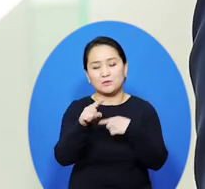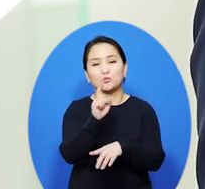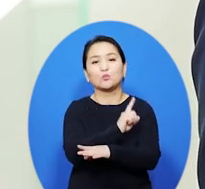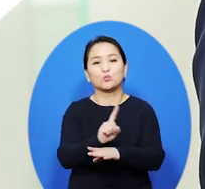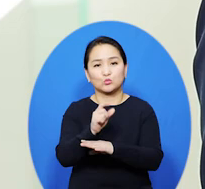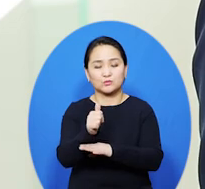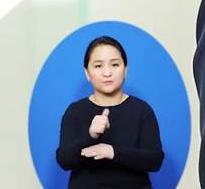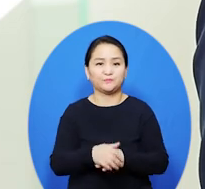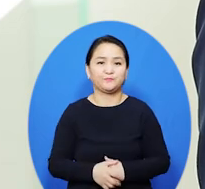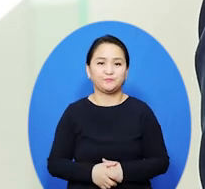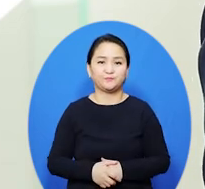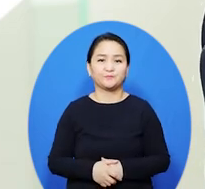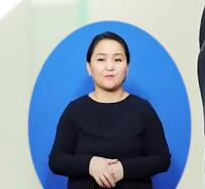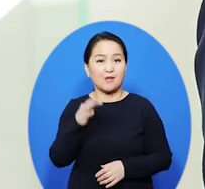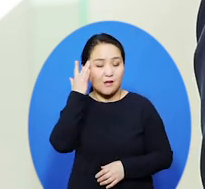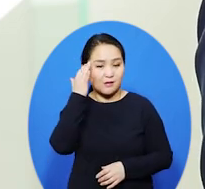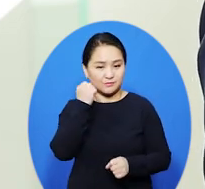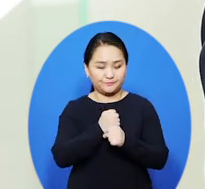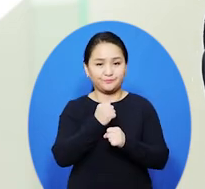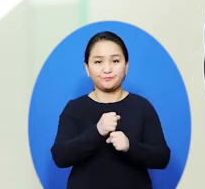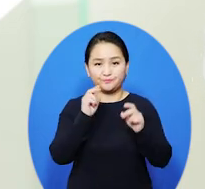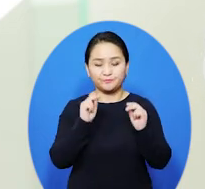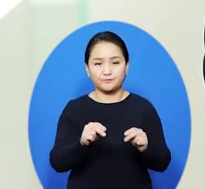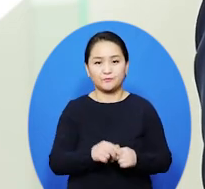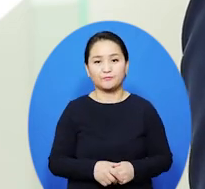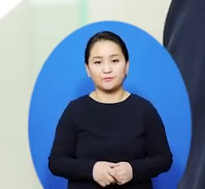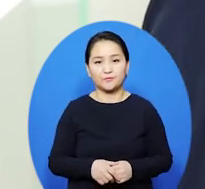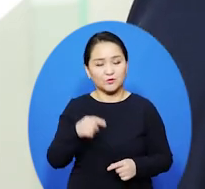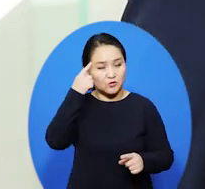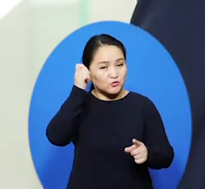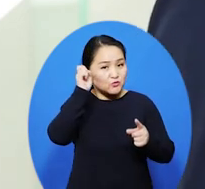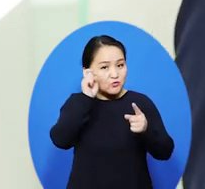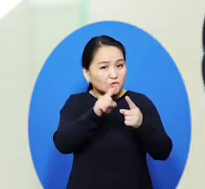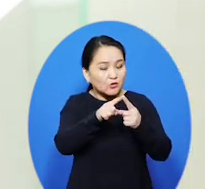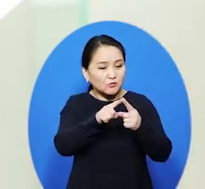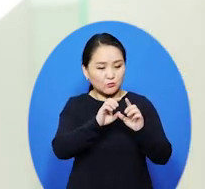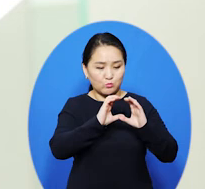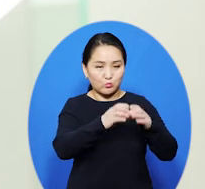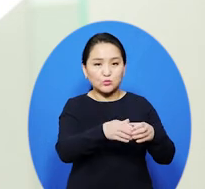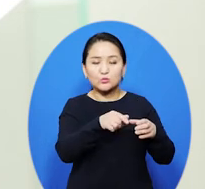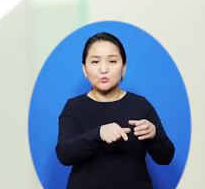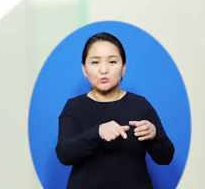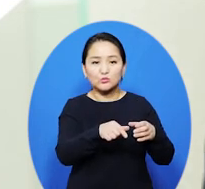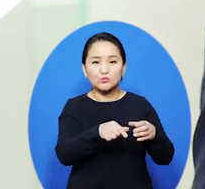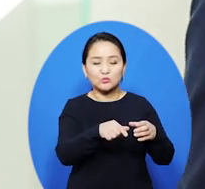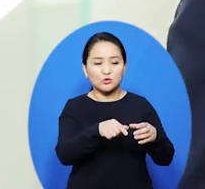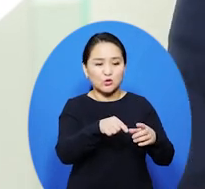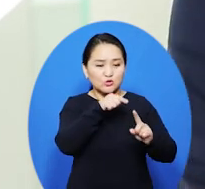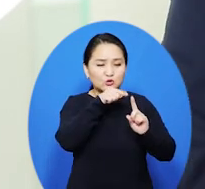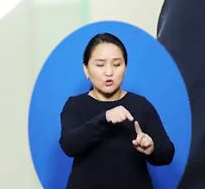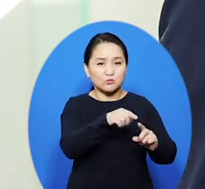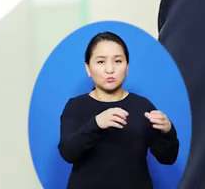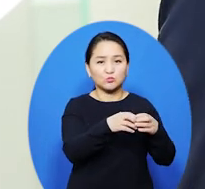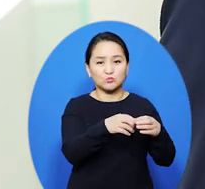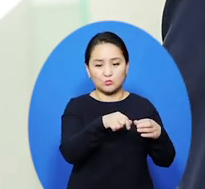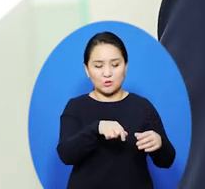Ийм энэ бол үр дүндээ ийм л арга хэмжээ болж байгаа. Зорилтод бүлгийн гэдэг маань бас яг тэмцэл тусалцаа хэрэгтэй л